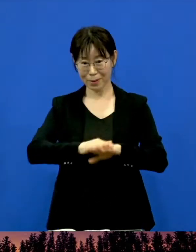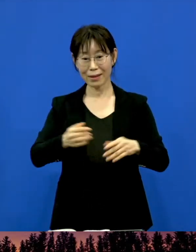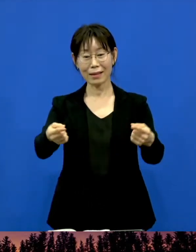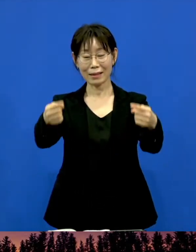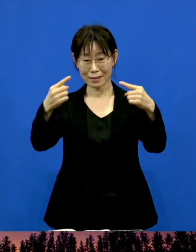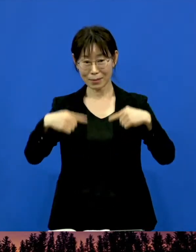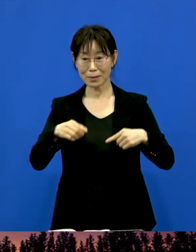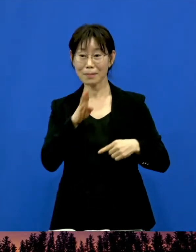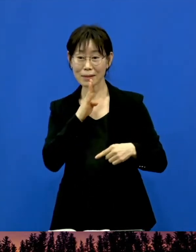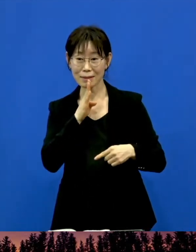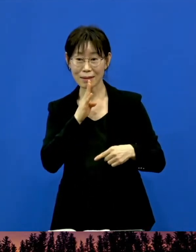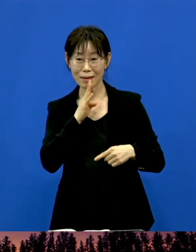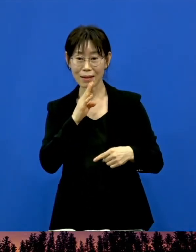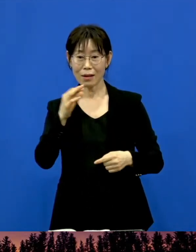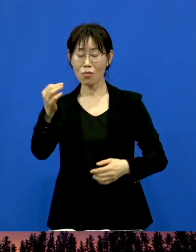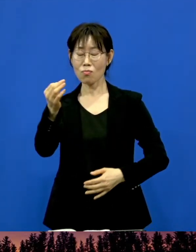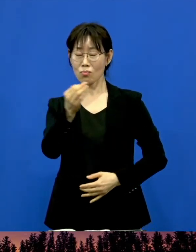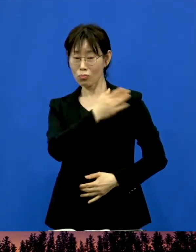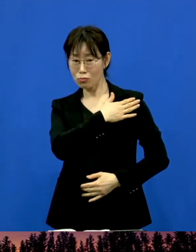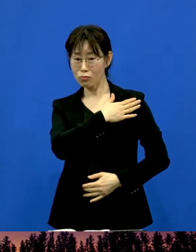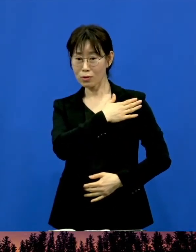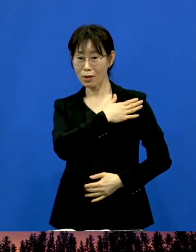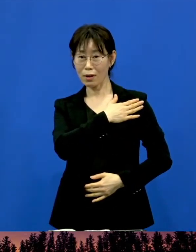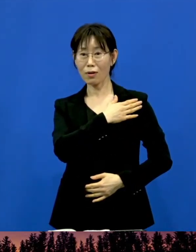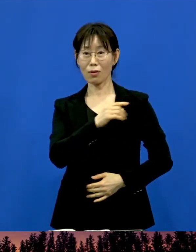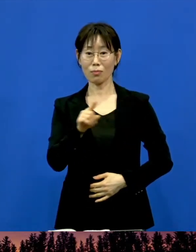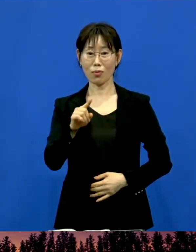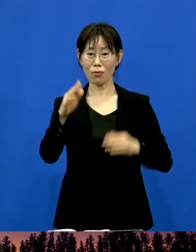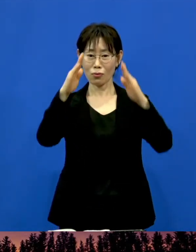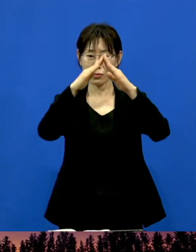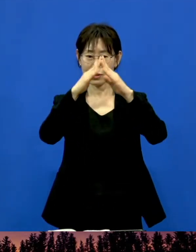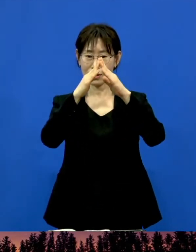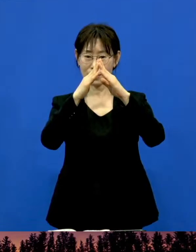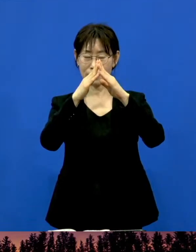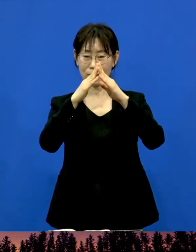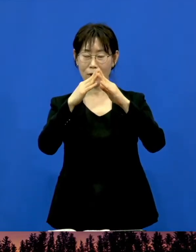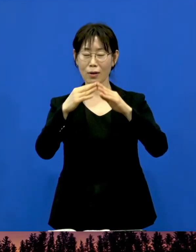돈이 어마어마하게 집에 있으면 지켜야 돼.